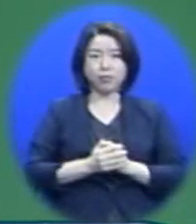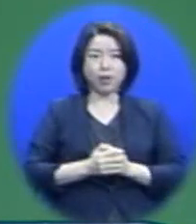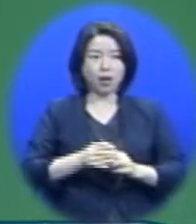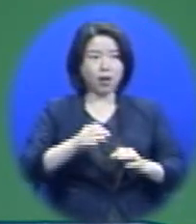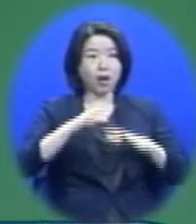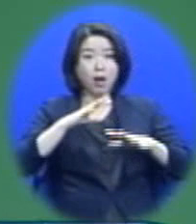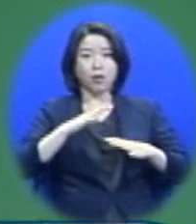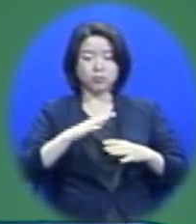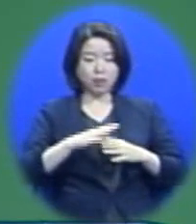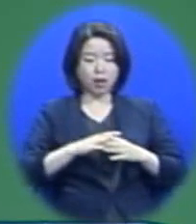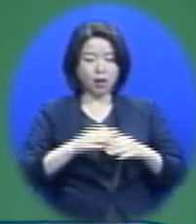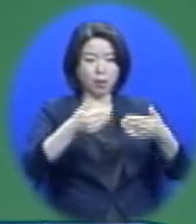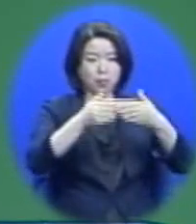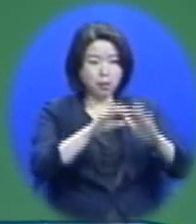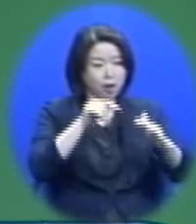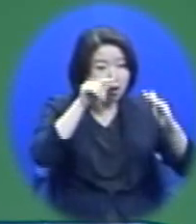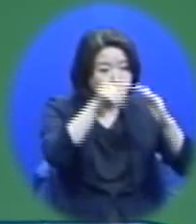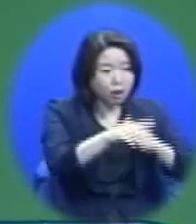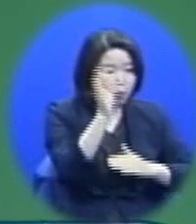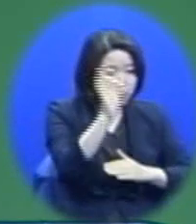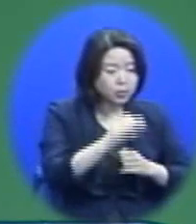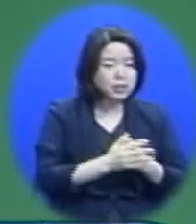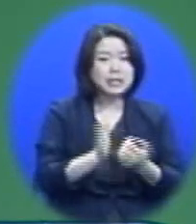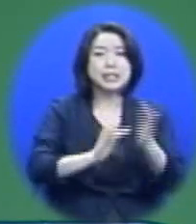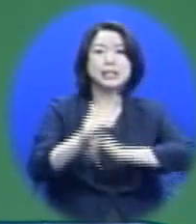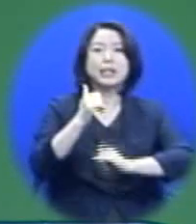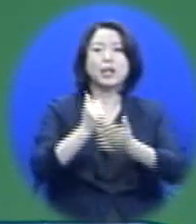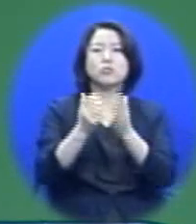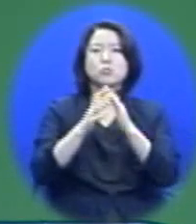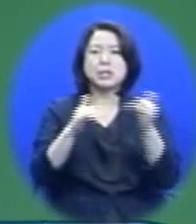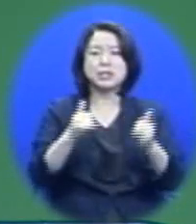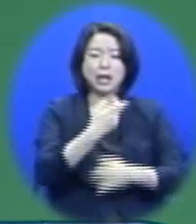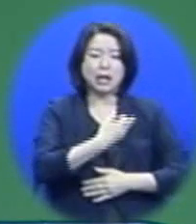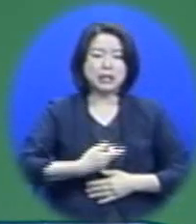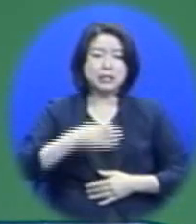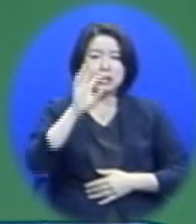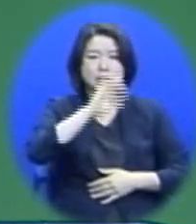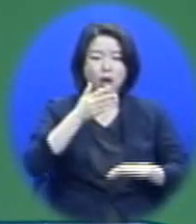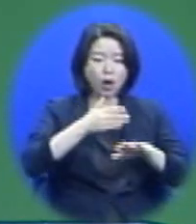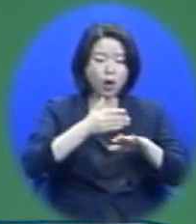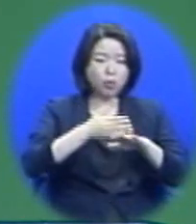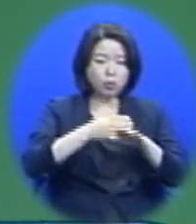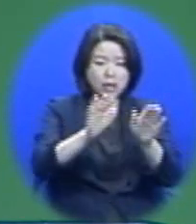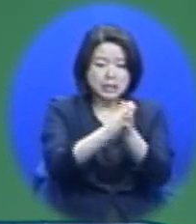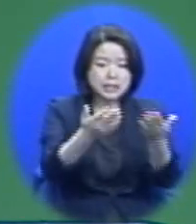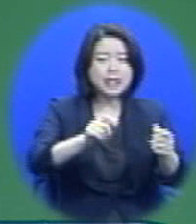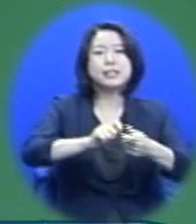깜짝 놀라서 안방에 들어가 보니까 예수님의 사람 제자 훈련 교재를 찢어놓은 거예요.